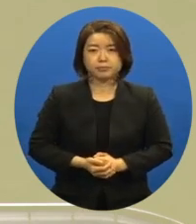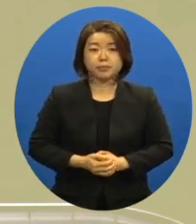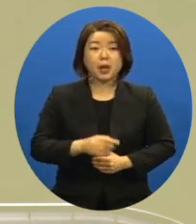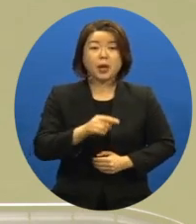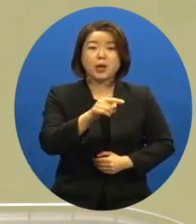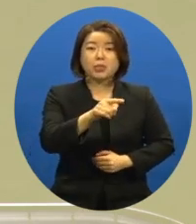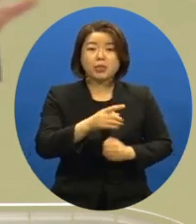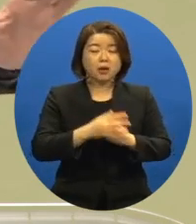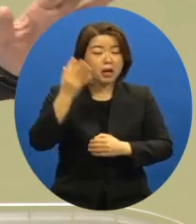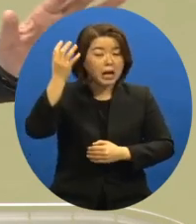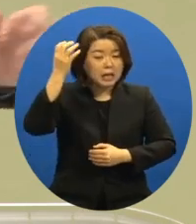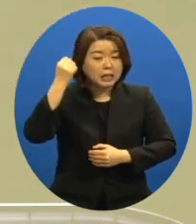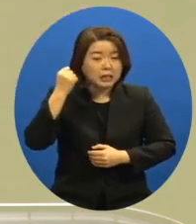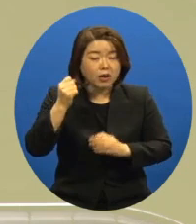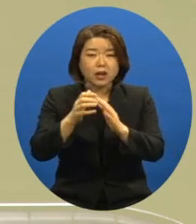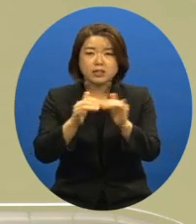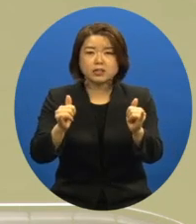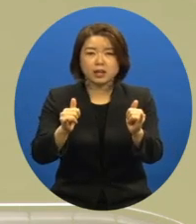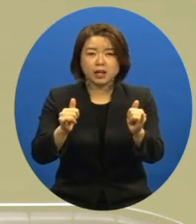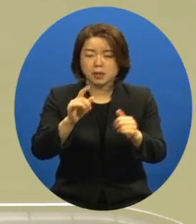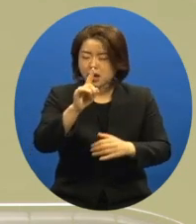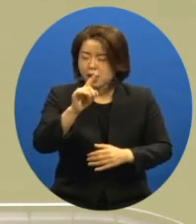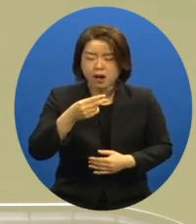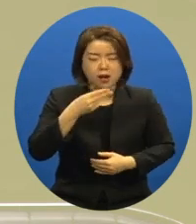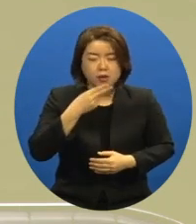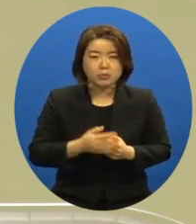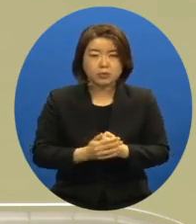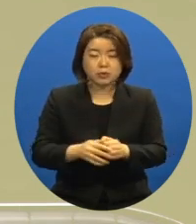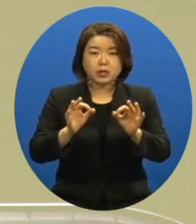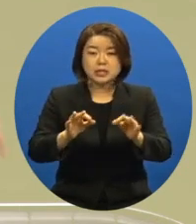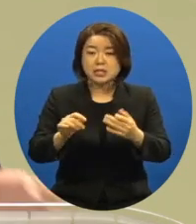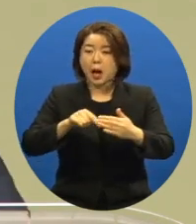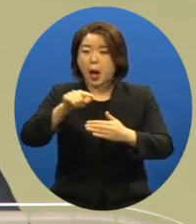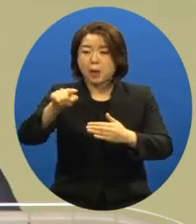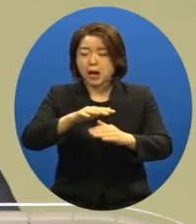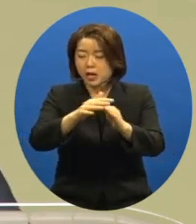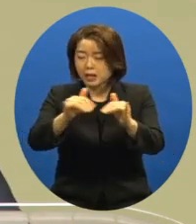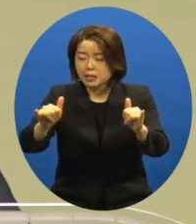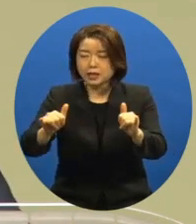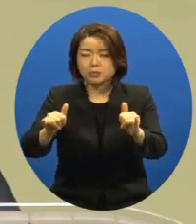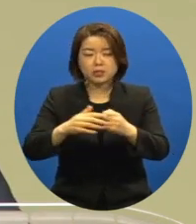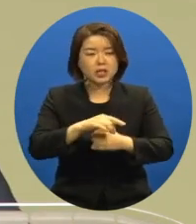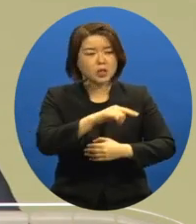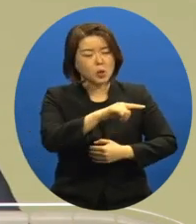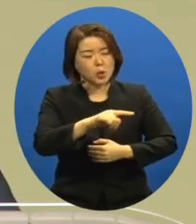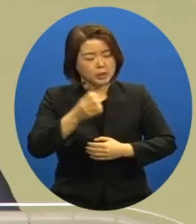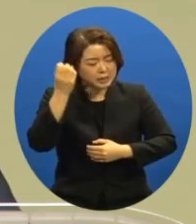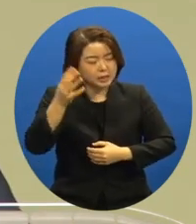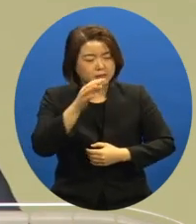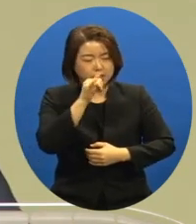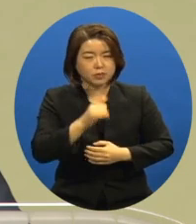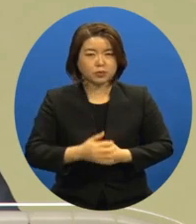너를 기억해 주는 사람은 아무도 없어. 이제는 사람들이 다 너를 잊어버렸어.